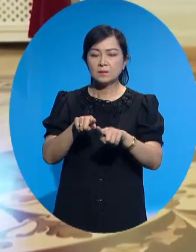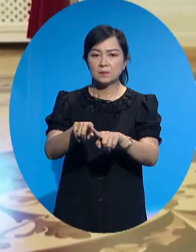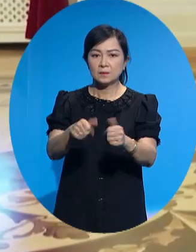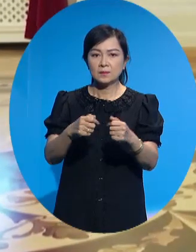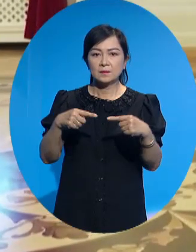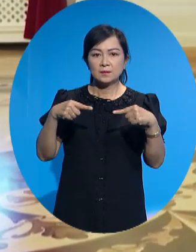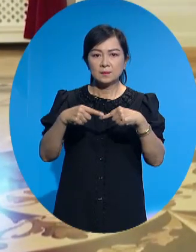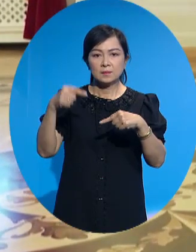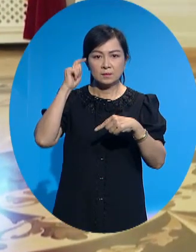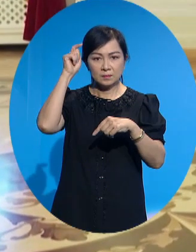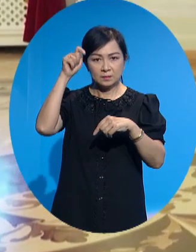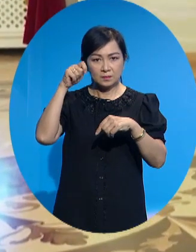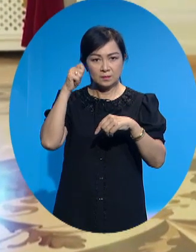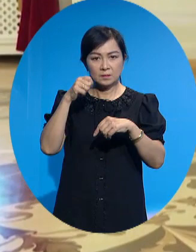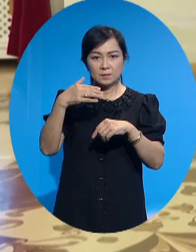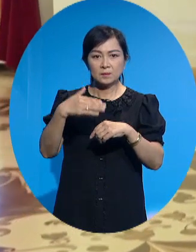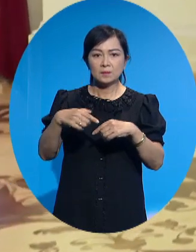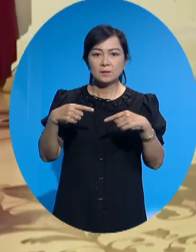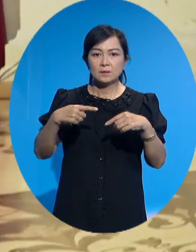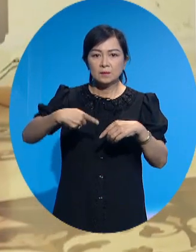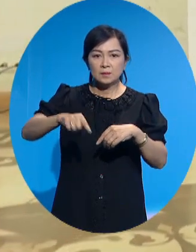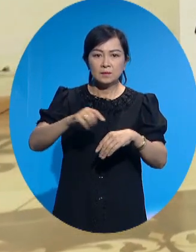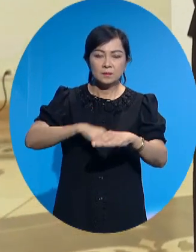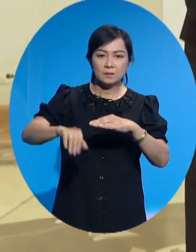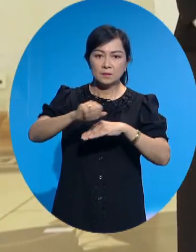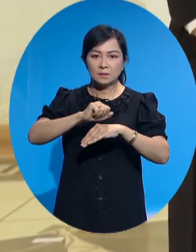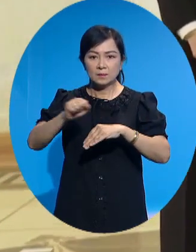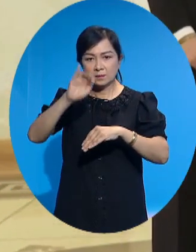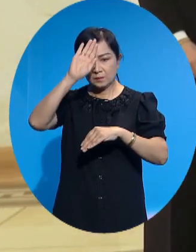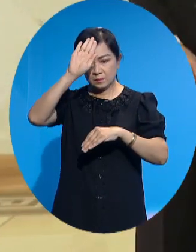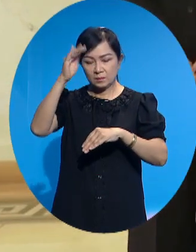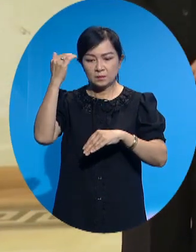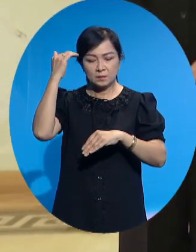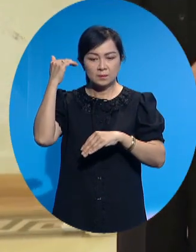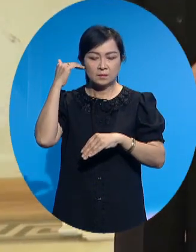Chuyến thăm bất ngờ tới Ukraine diễn ra trong khuôn khổ chuyến công du châu Âu của Tổng thống Hàn Quốc.